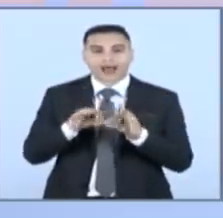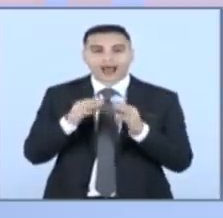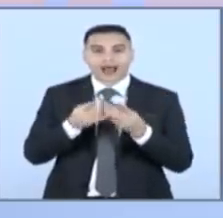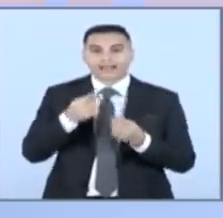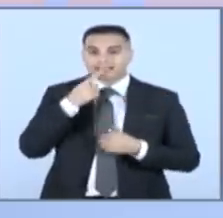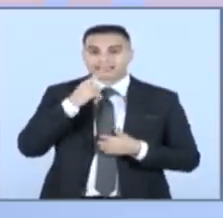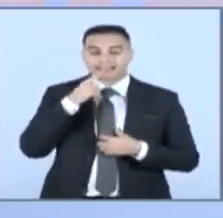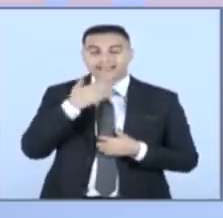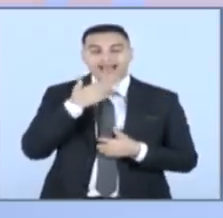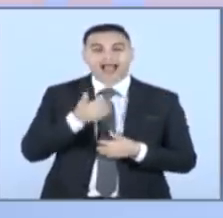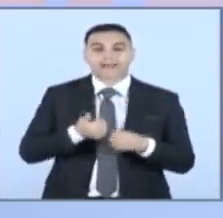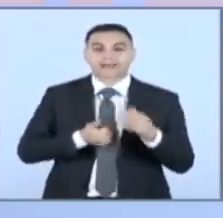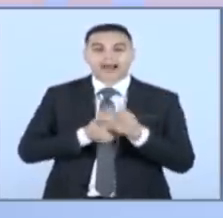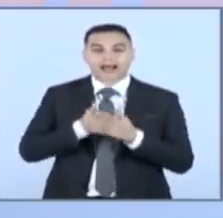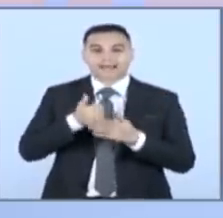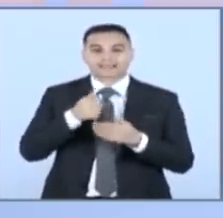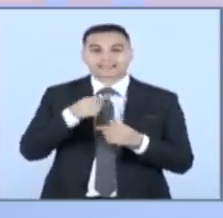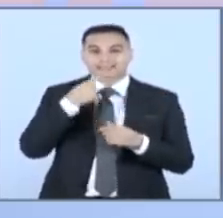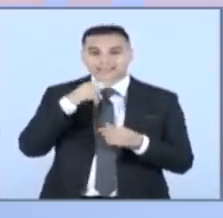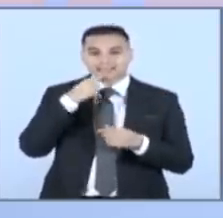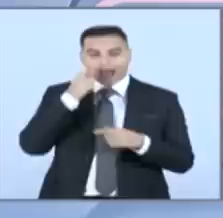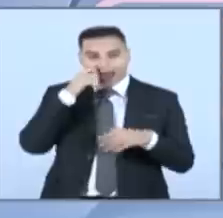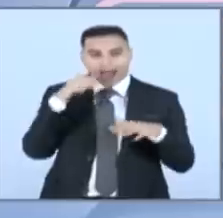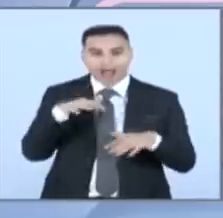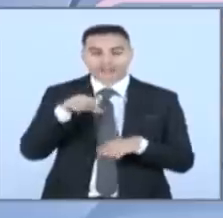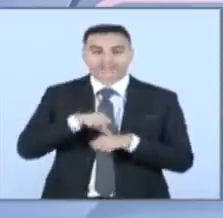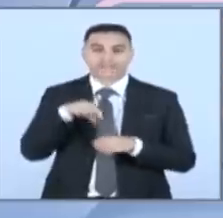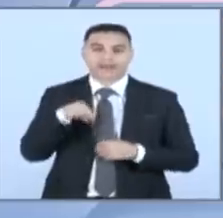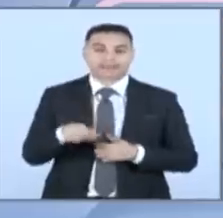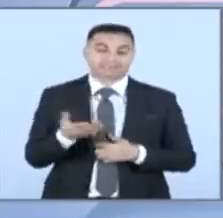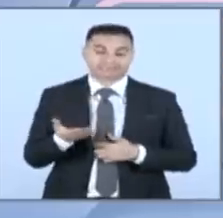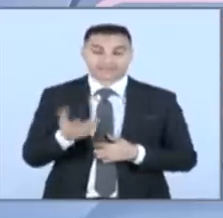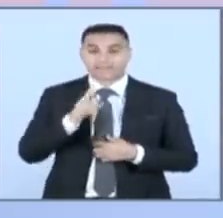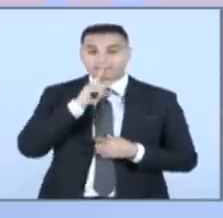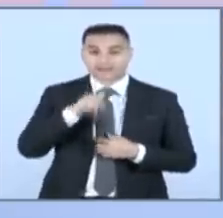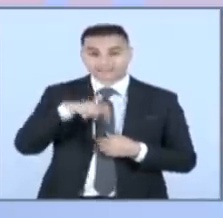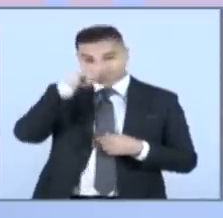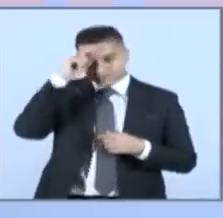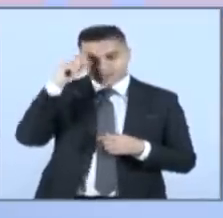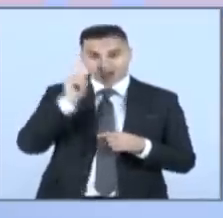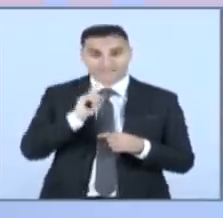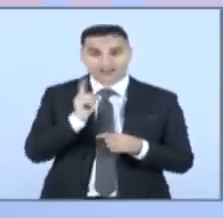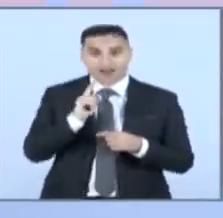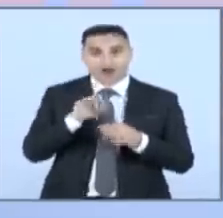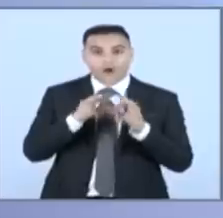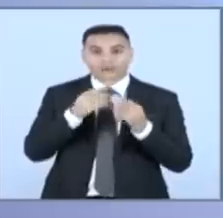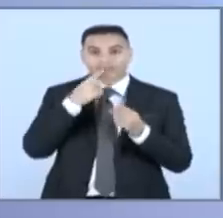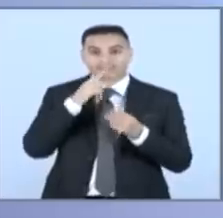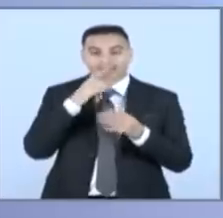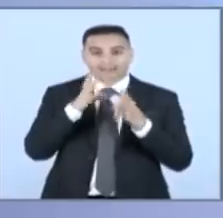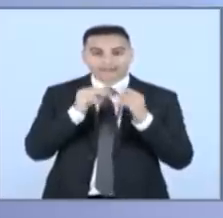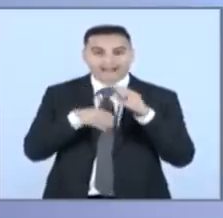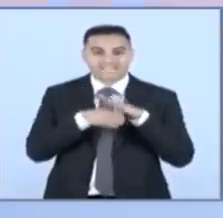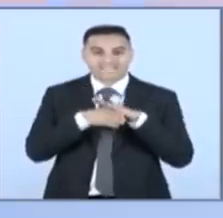اسكندريه ودي اجمل حاجه هم اللي عايشين بقى فيها. ايوه صح. ولكن في الصيف اهل اسكندريه بيختفوا. صح. صح